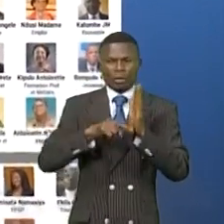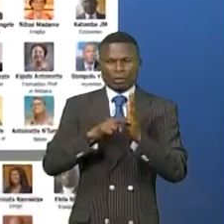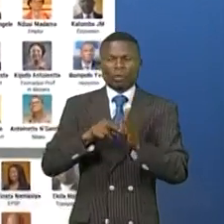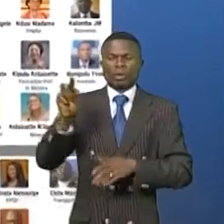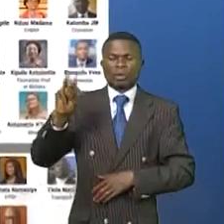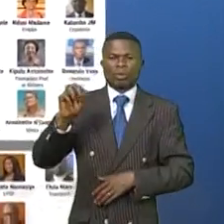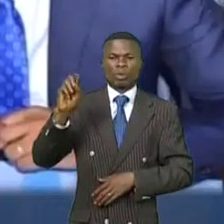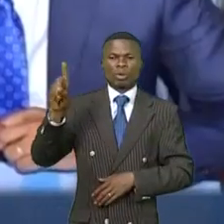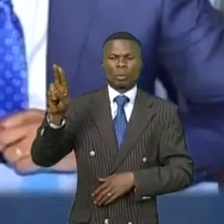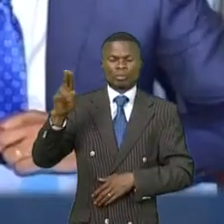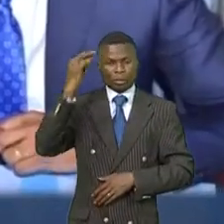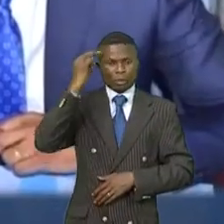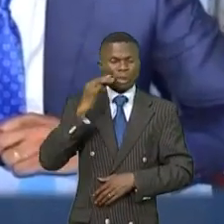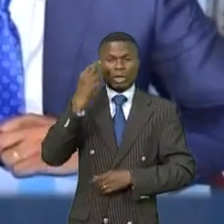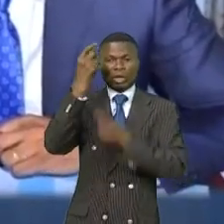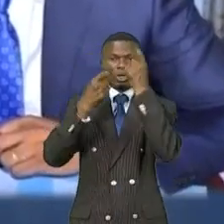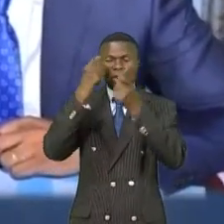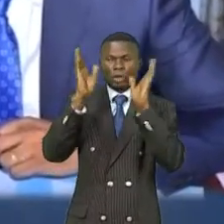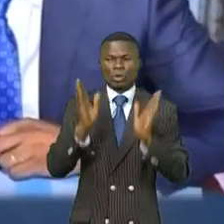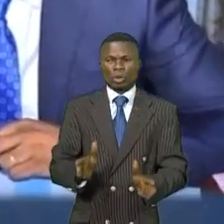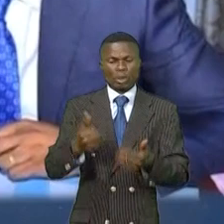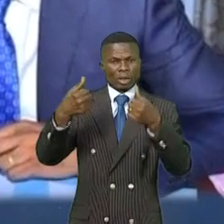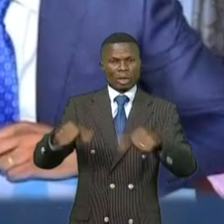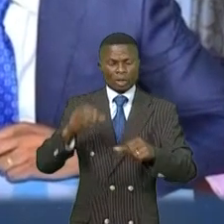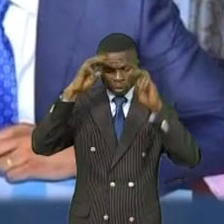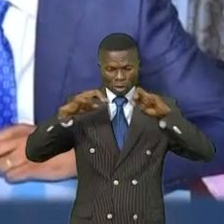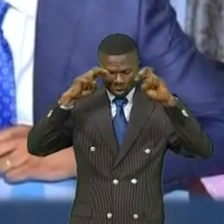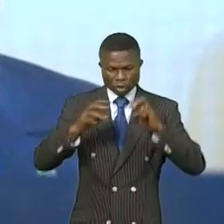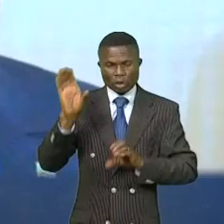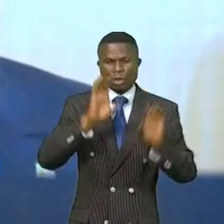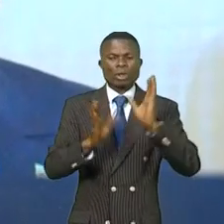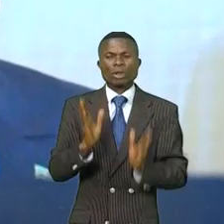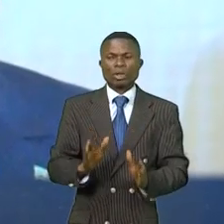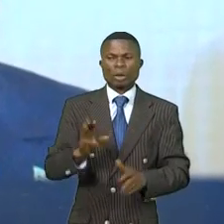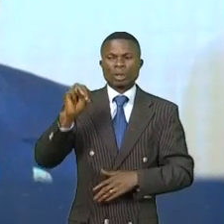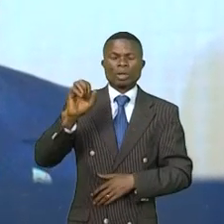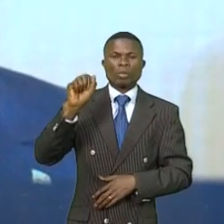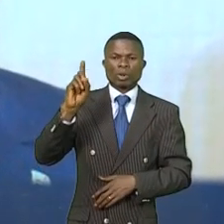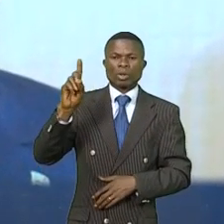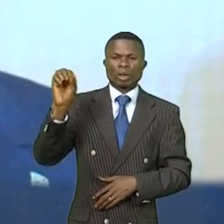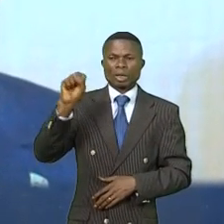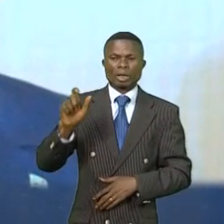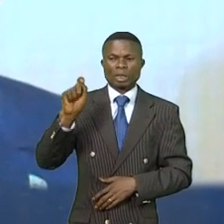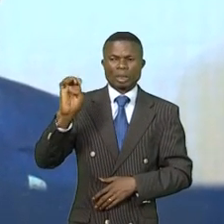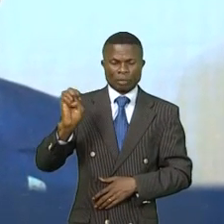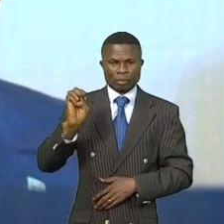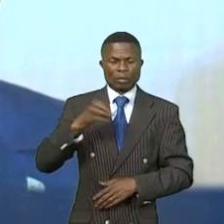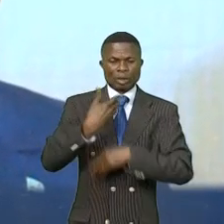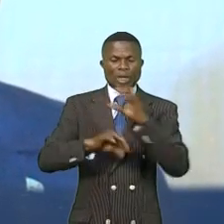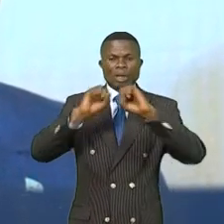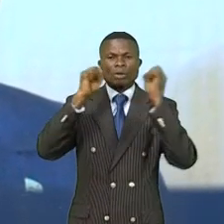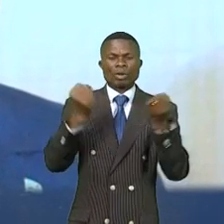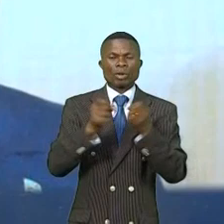comme ministre du Tourisme. José Mpanda reste à la recherche scientifique. Modeste Moutinga fait son entrée aux affaires